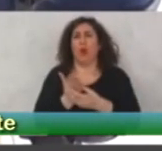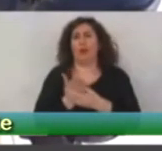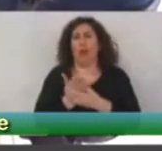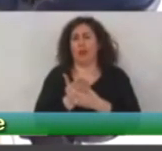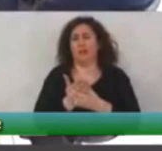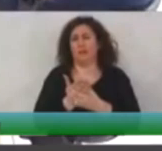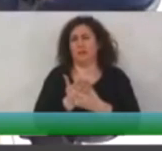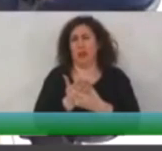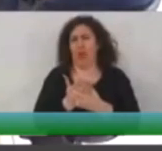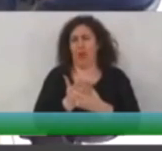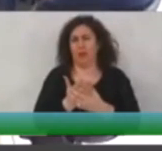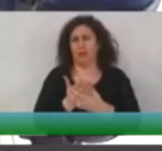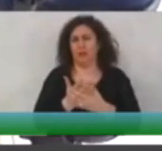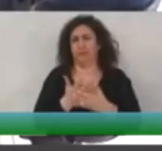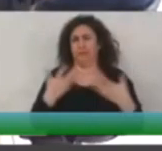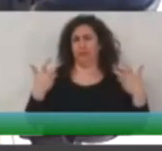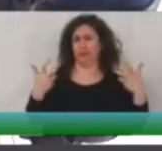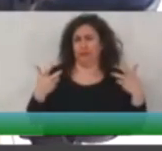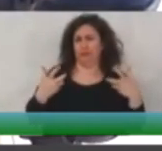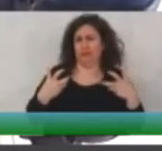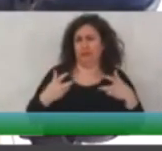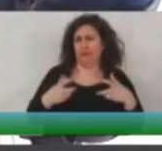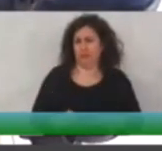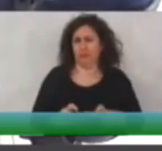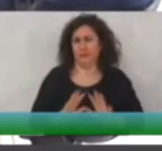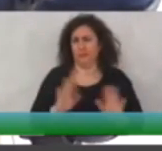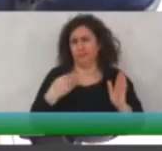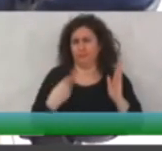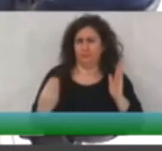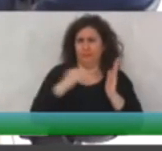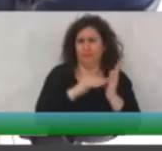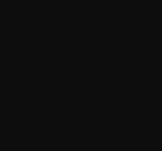tutte le procedure che noi inseriamo all'interno di questo disegno di legge.